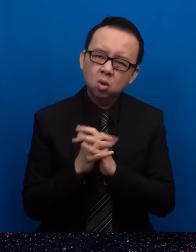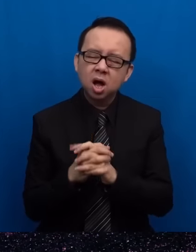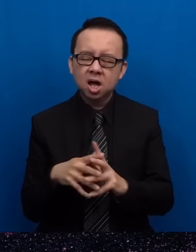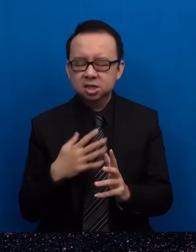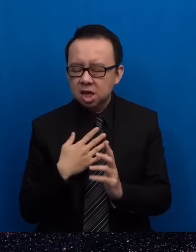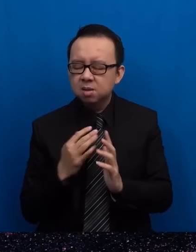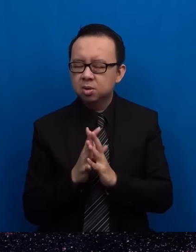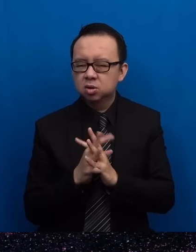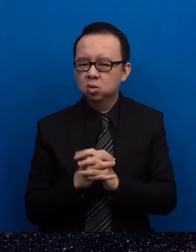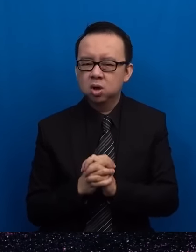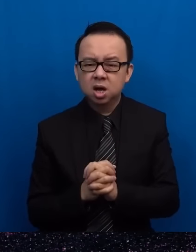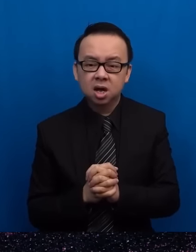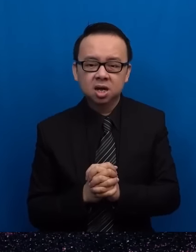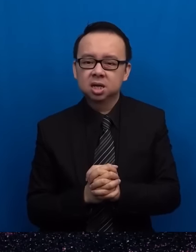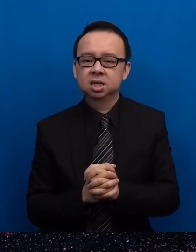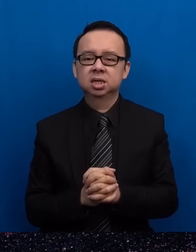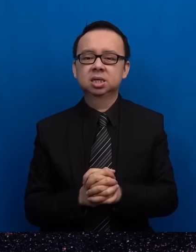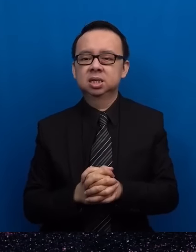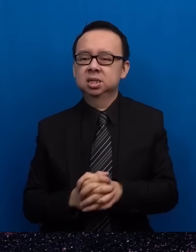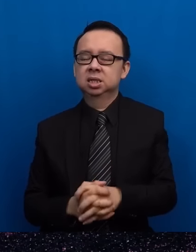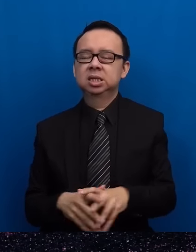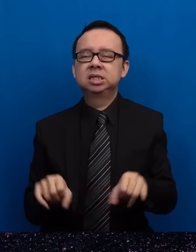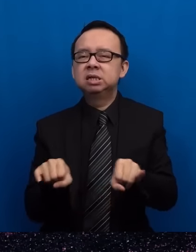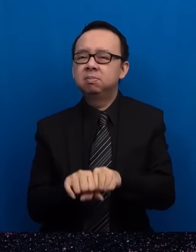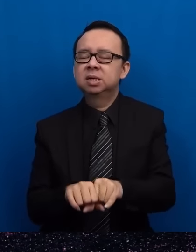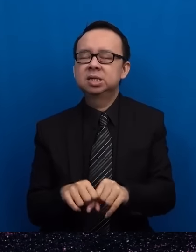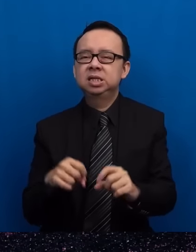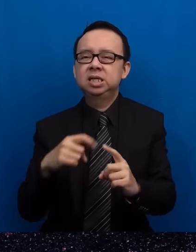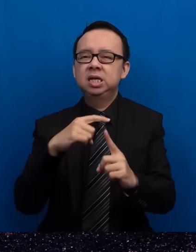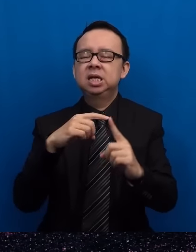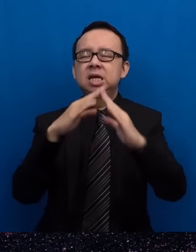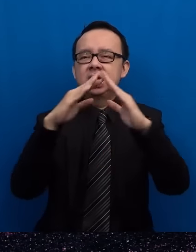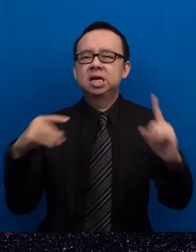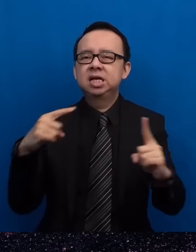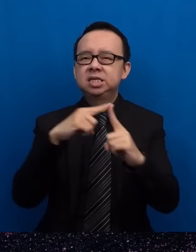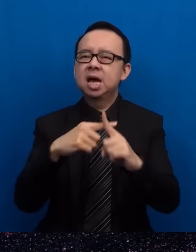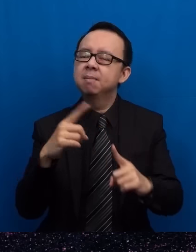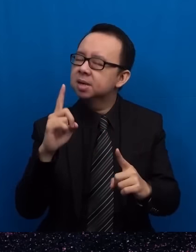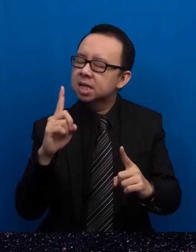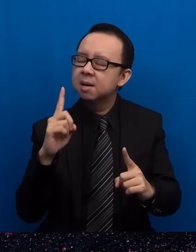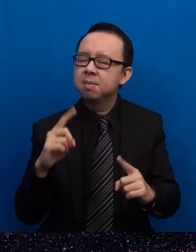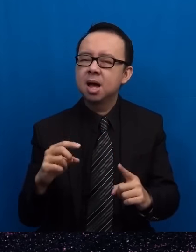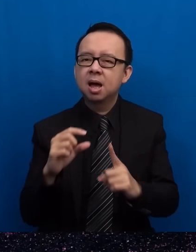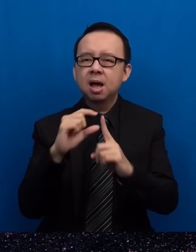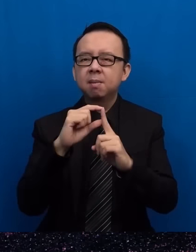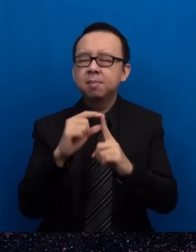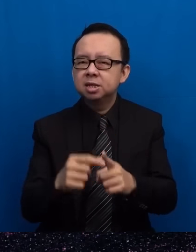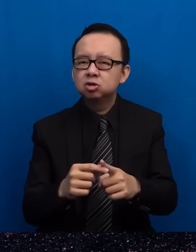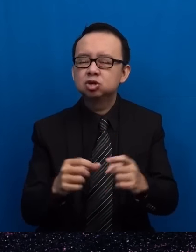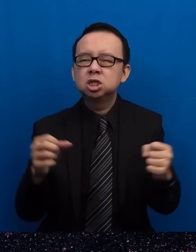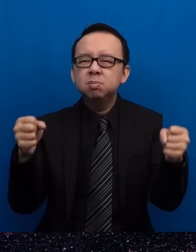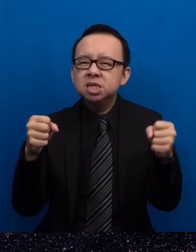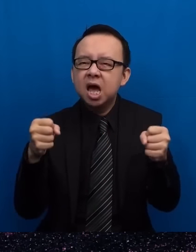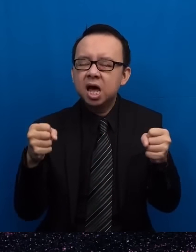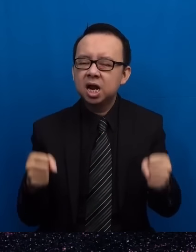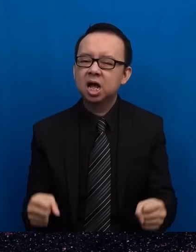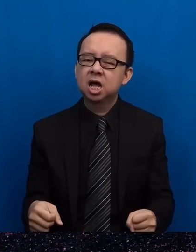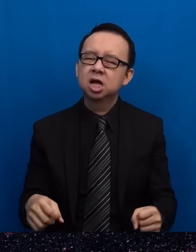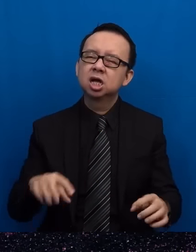Ya, seperti gereja mula-mula berdoa supaya Petrus dilepaskan dari penjara. Mereka berdoa semalam-malaman itu. Semua